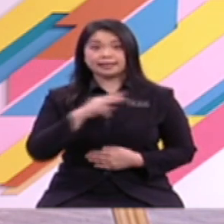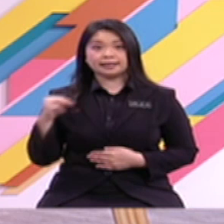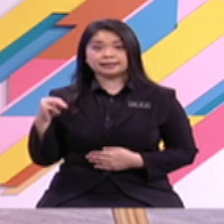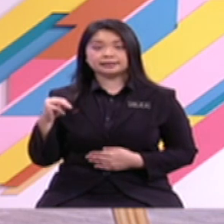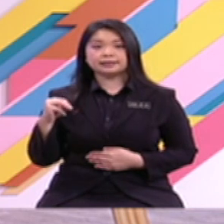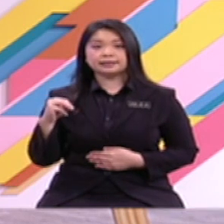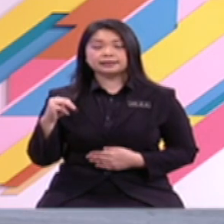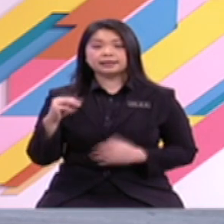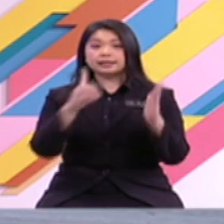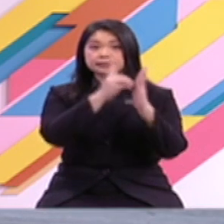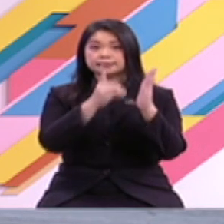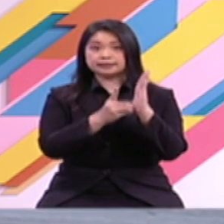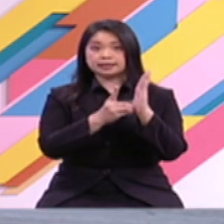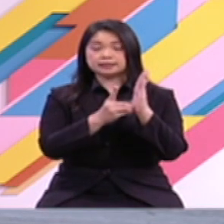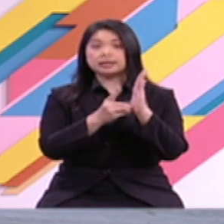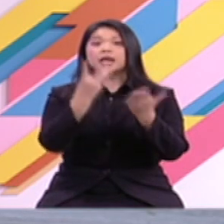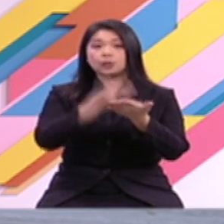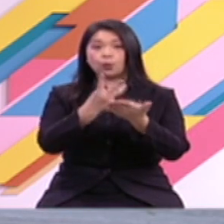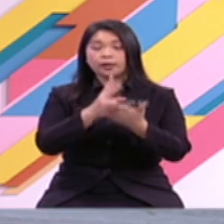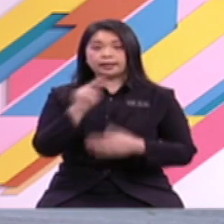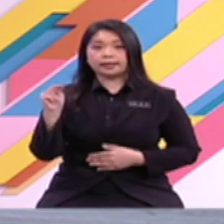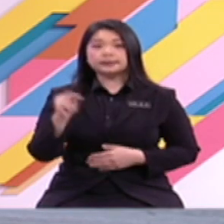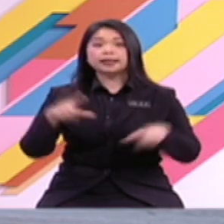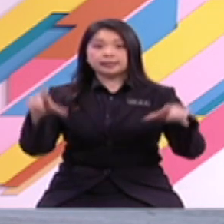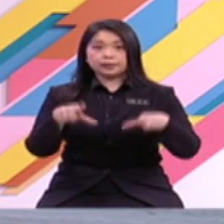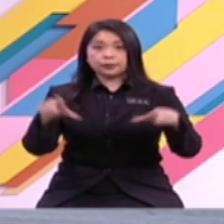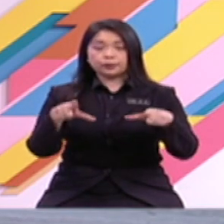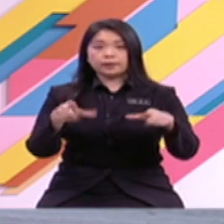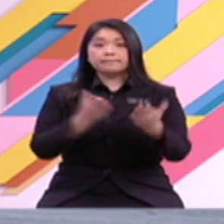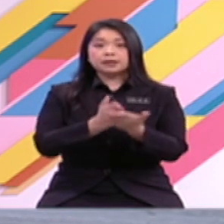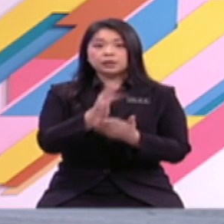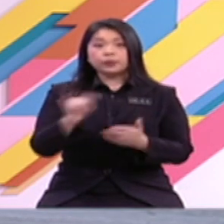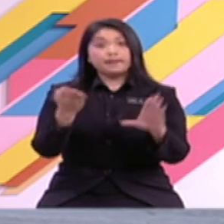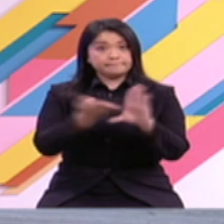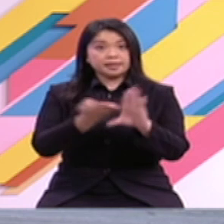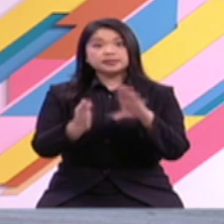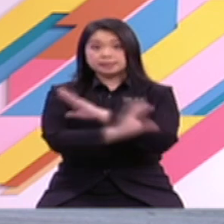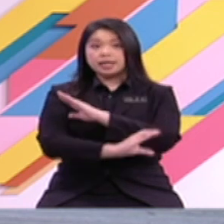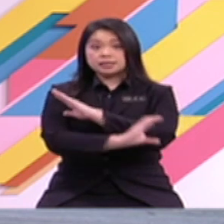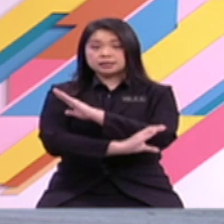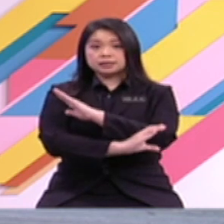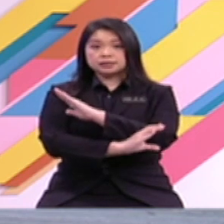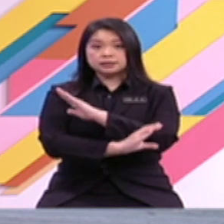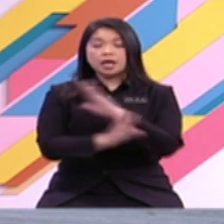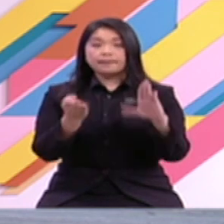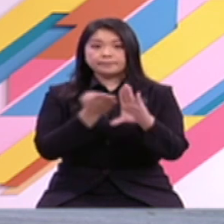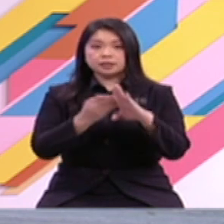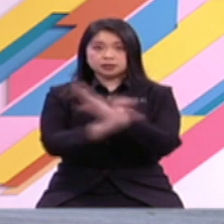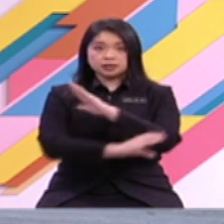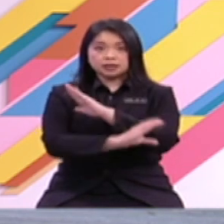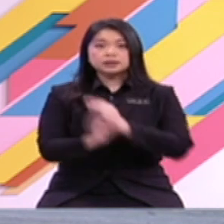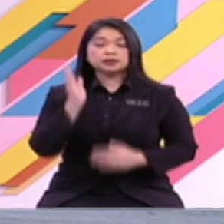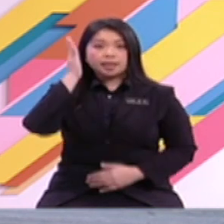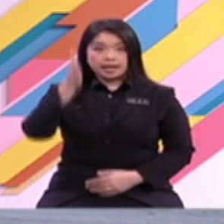ada service call quadosh kuangan Pulau dilaksanakan melalui bank negara timbang negara yang